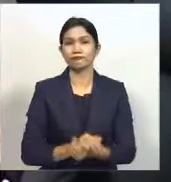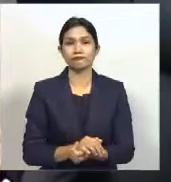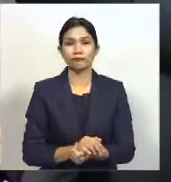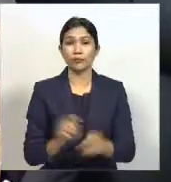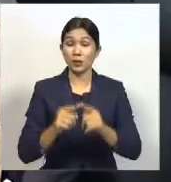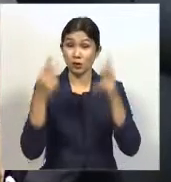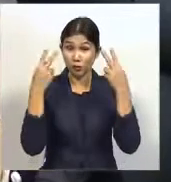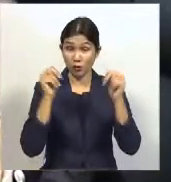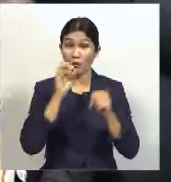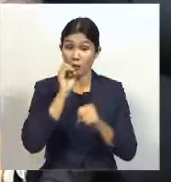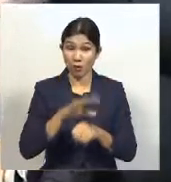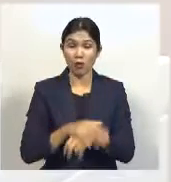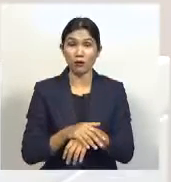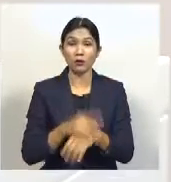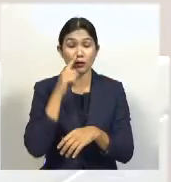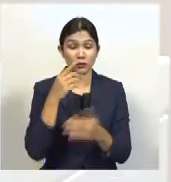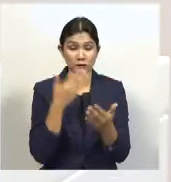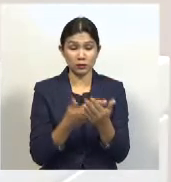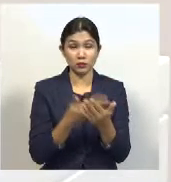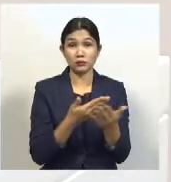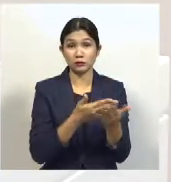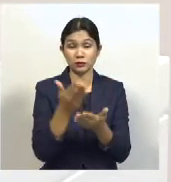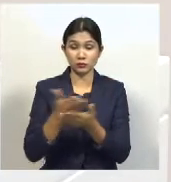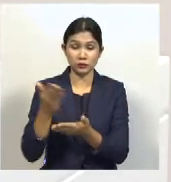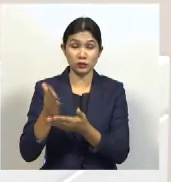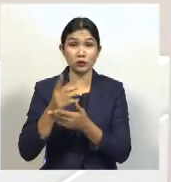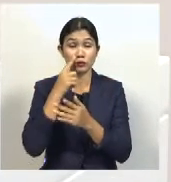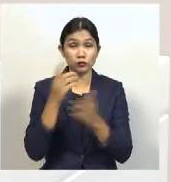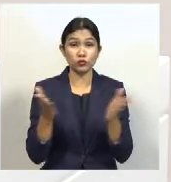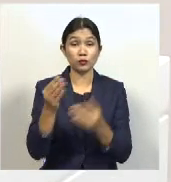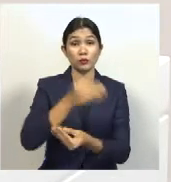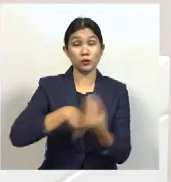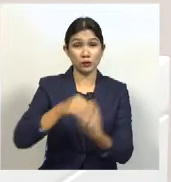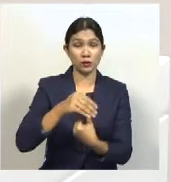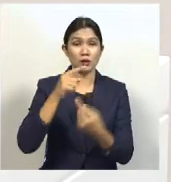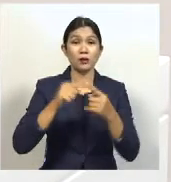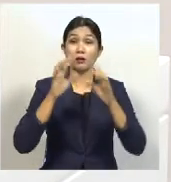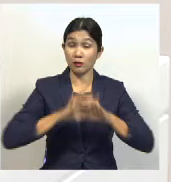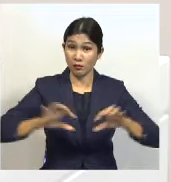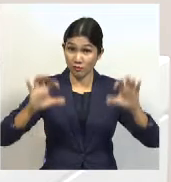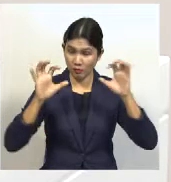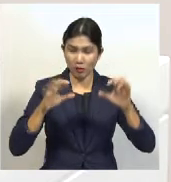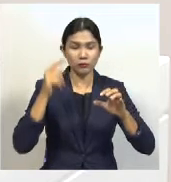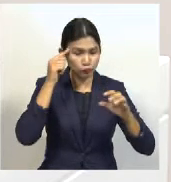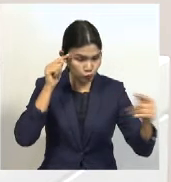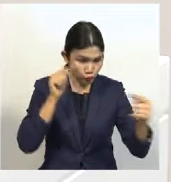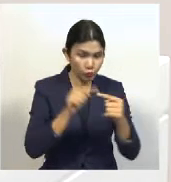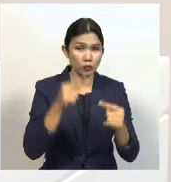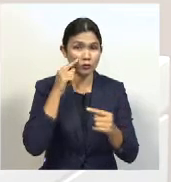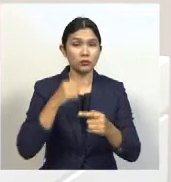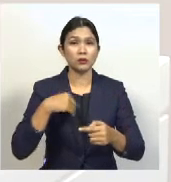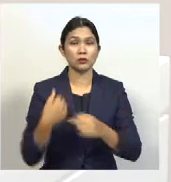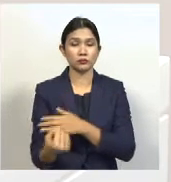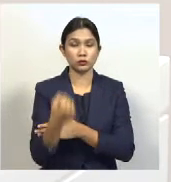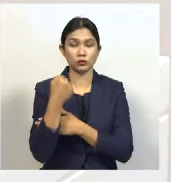นตรียังยืนยันว่านอกจากการใช้งบประมาณเพื่อการพัฒนาด้านเศรษฐกิจแล้วรัฐบาลยังให้ความสำคัญกับการสร้าง